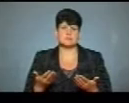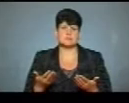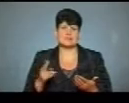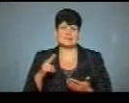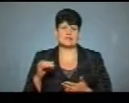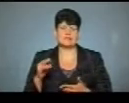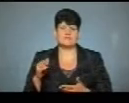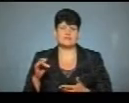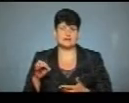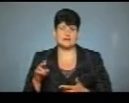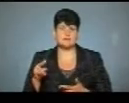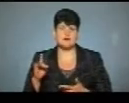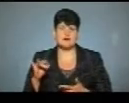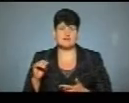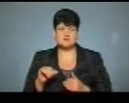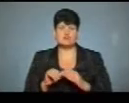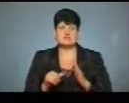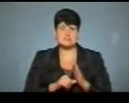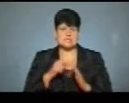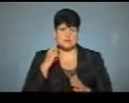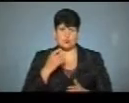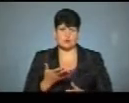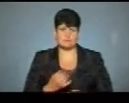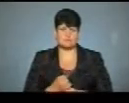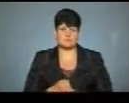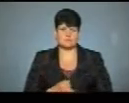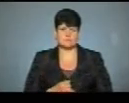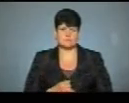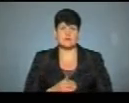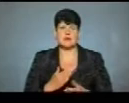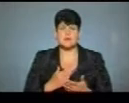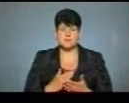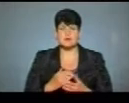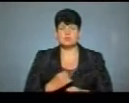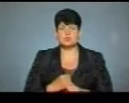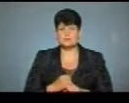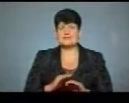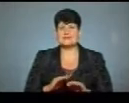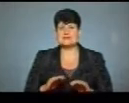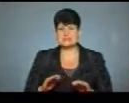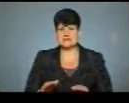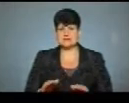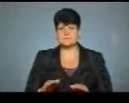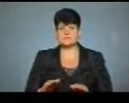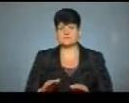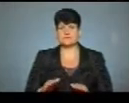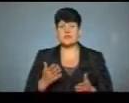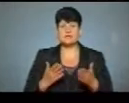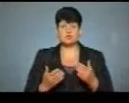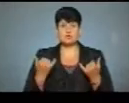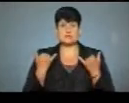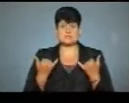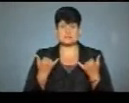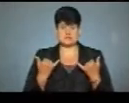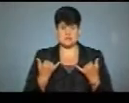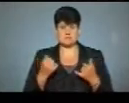дифтерії та правця, у 16 років мають робити дітям, підліткам. Якщо зараз,